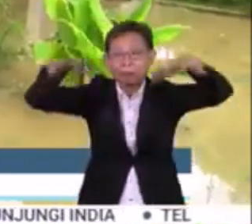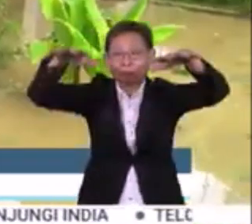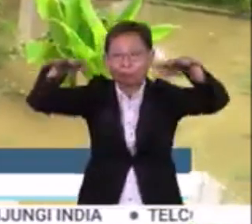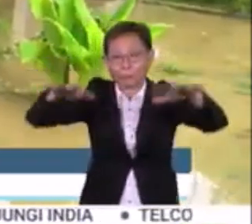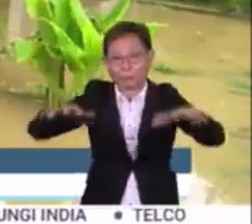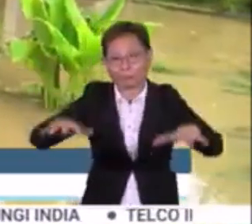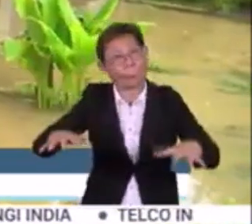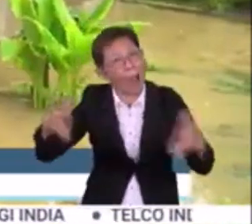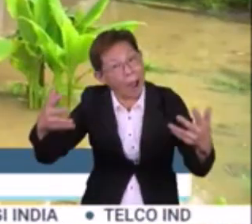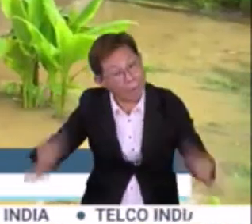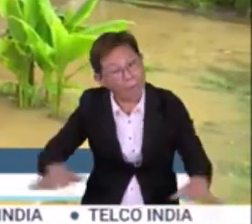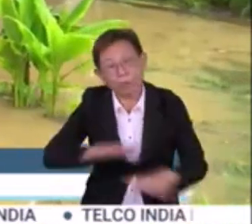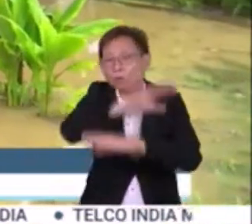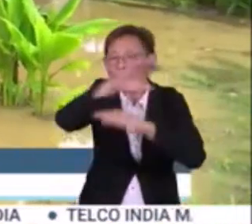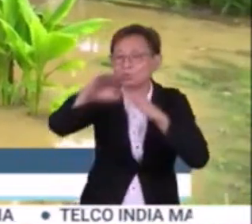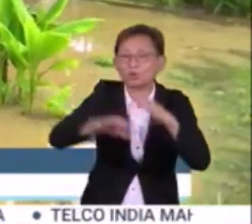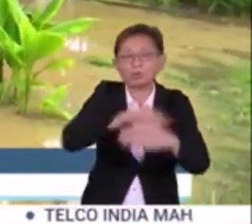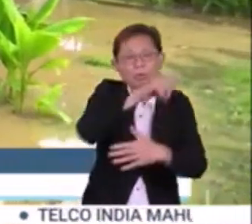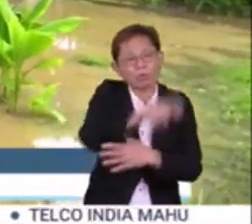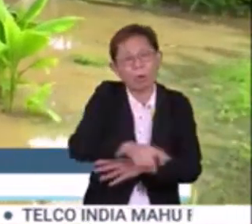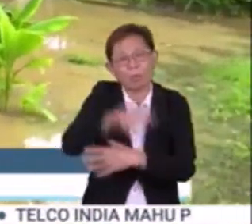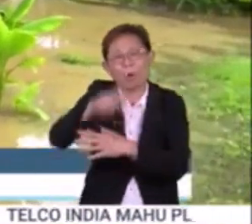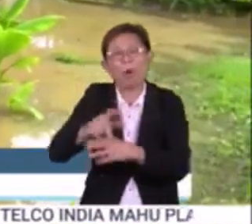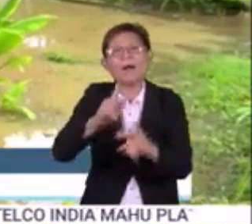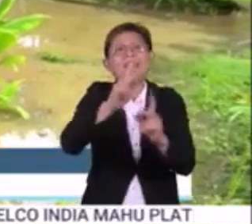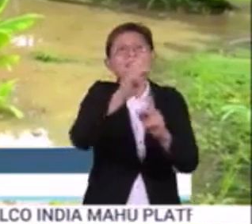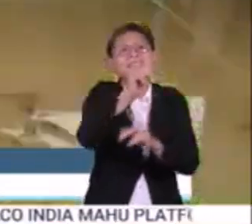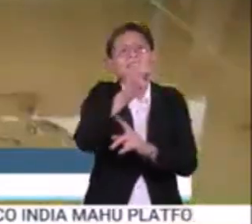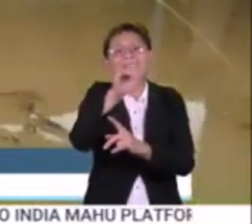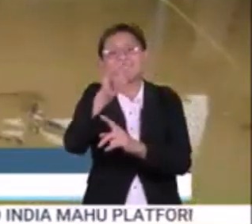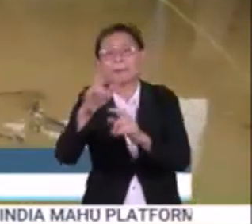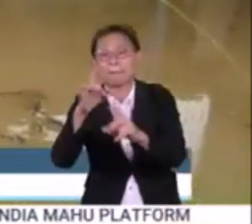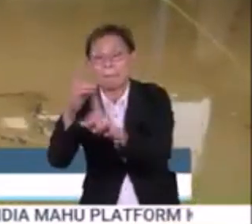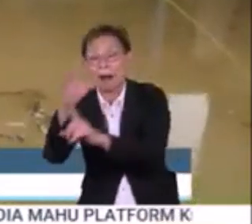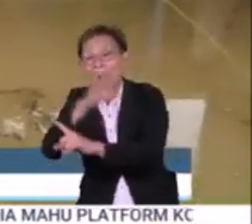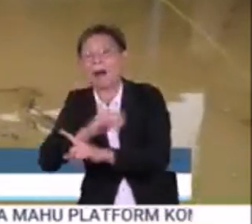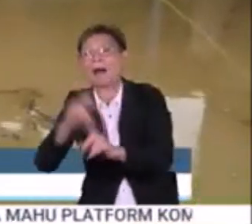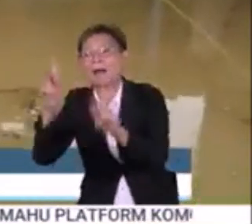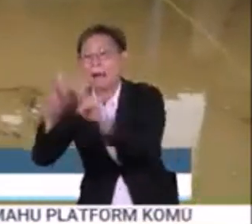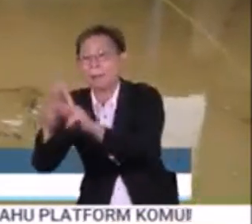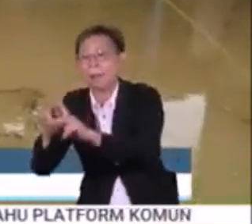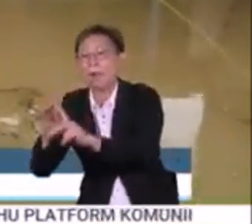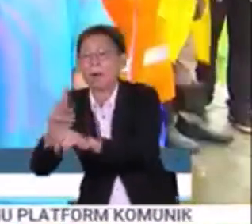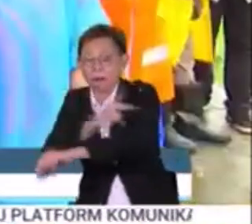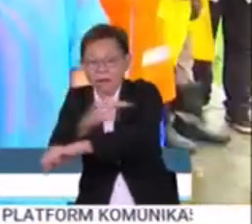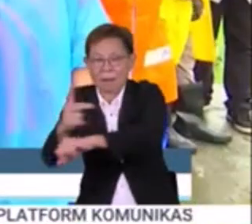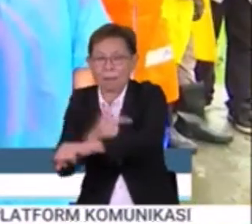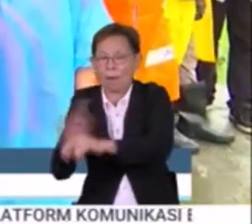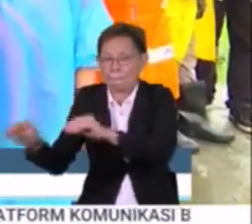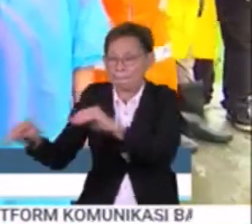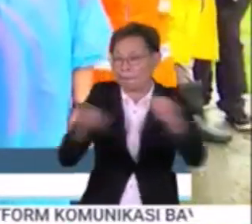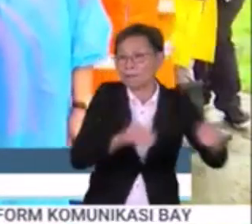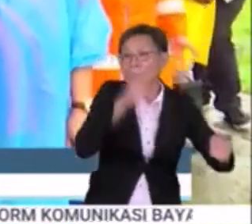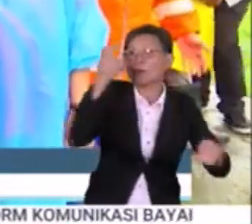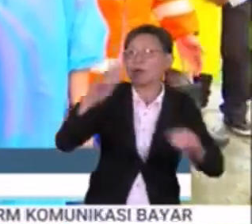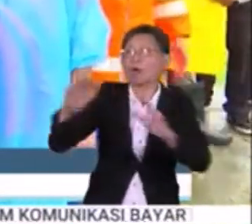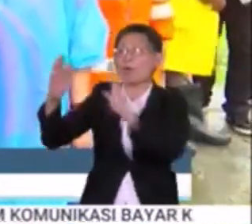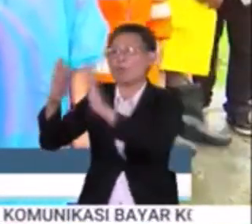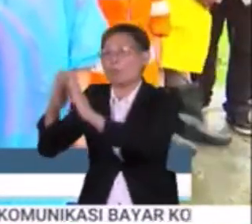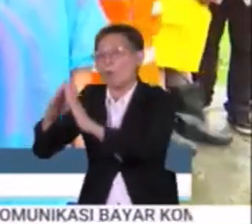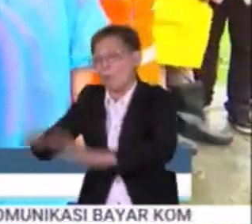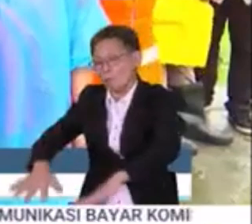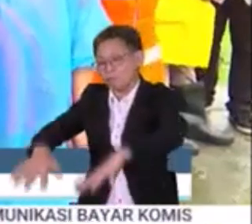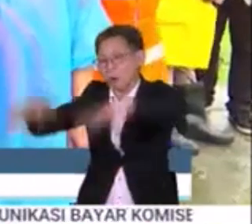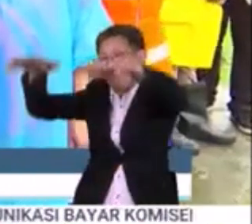sepenuhnya sebelum ini ke semua mangsa dari kampung Titi besi dan Kampung kebun dipindahkan selepas kediaman mereka ditenggelam di